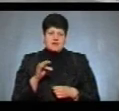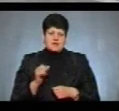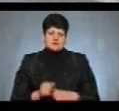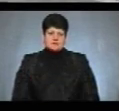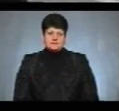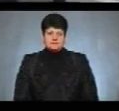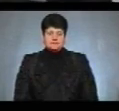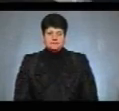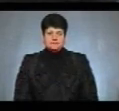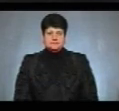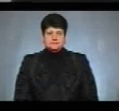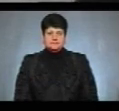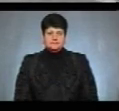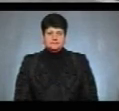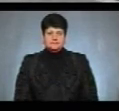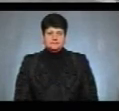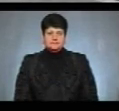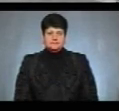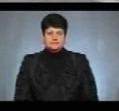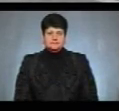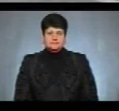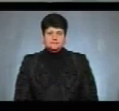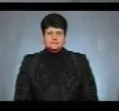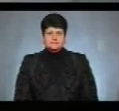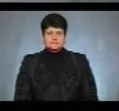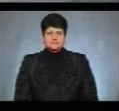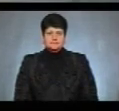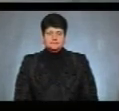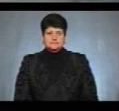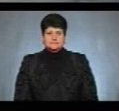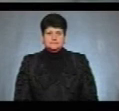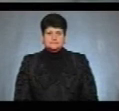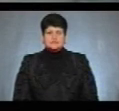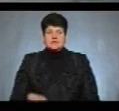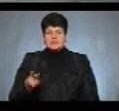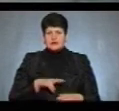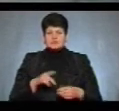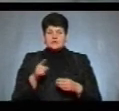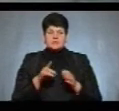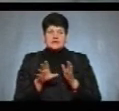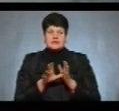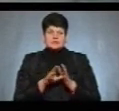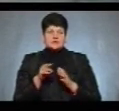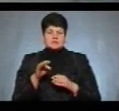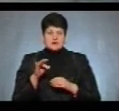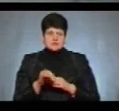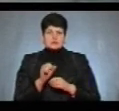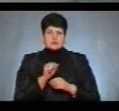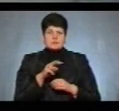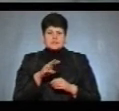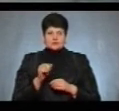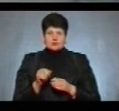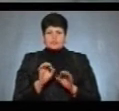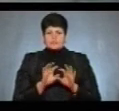Ірина Терлюк, Андрій Прокопів, новини. Директор «Тернопільелектротрансу» Андрій Мастюх коментувати